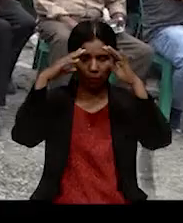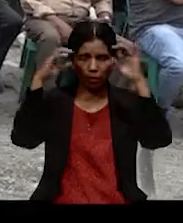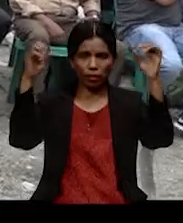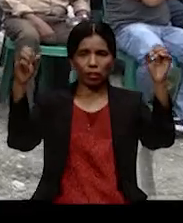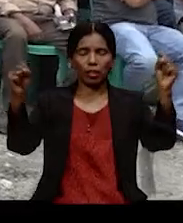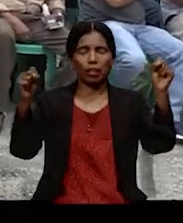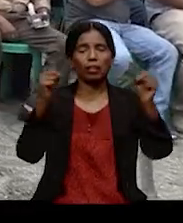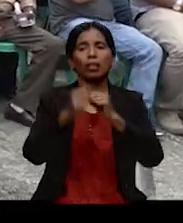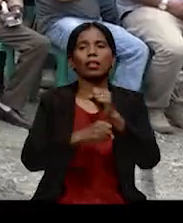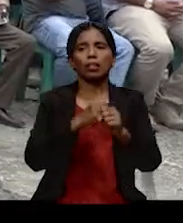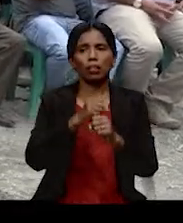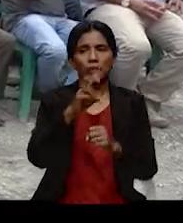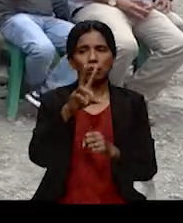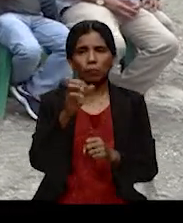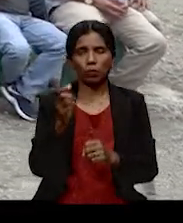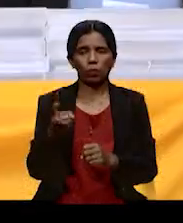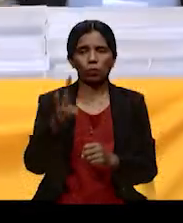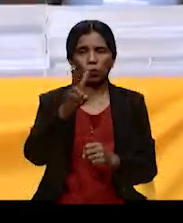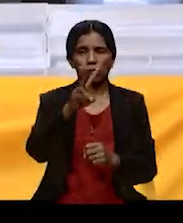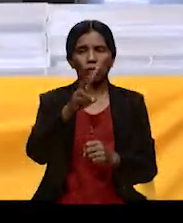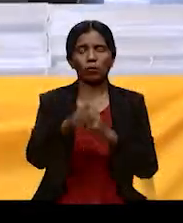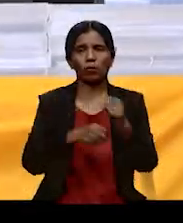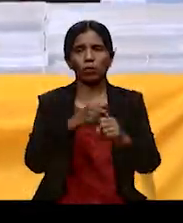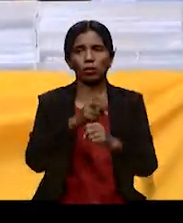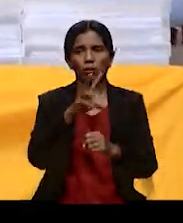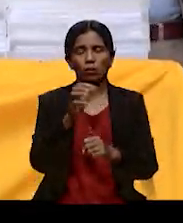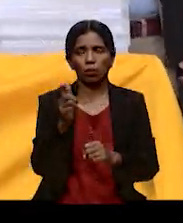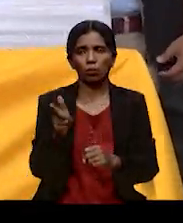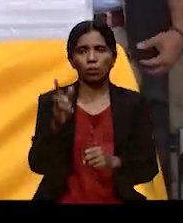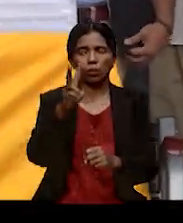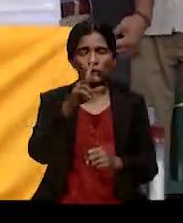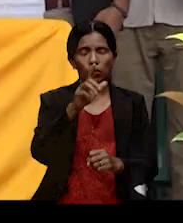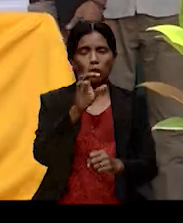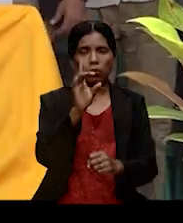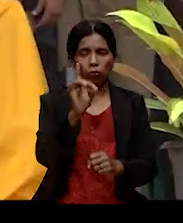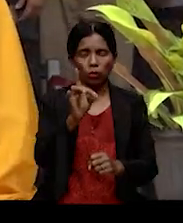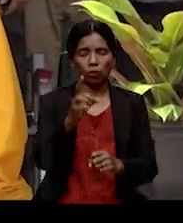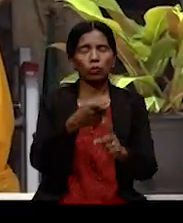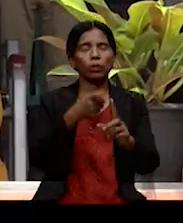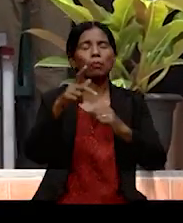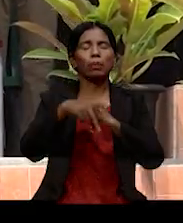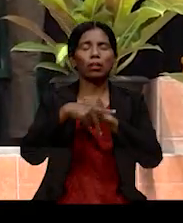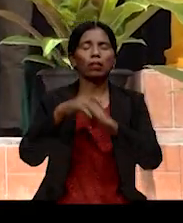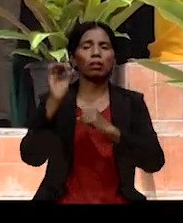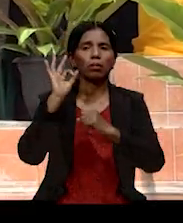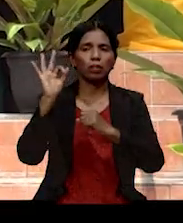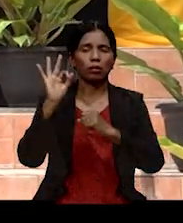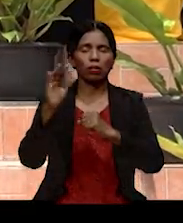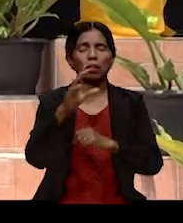tinen ringrua Ruanul Resingrua, ringrua Ruanul Singhitu husi Partido Fretelin Domingo ne iha Paroquia